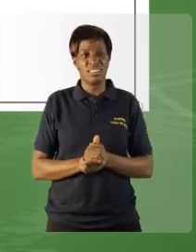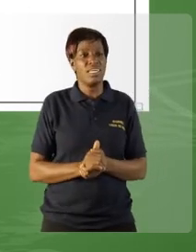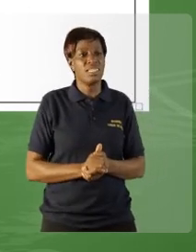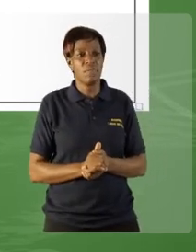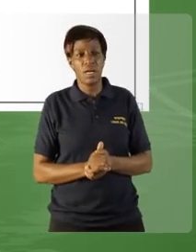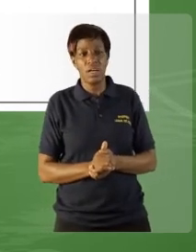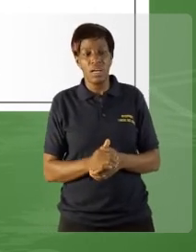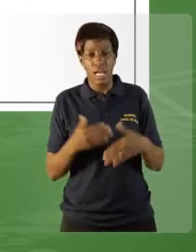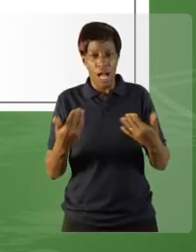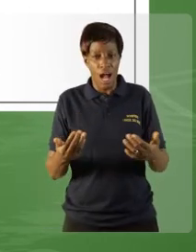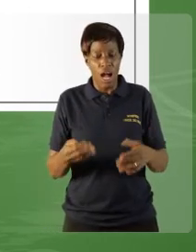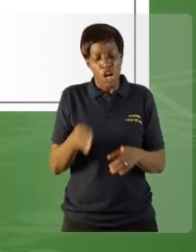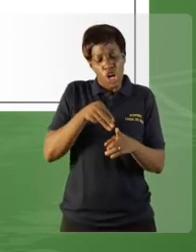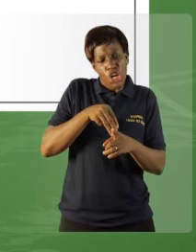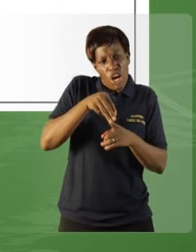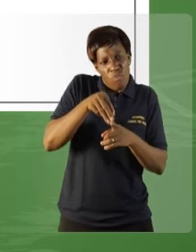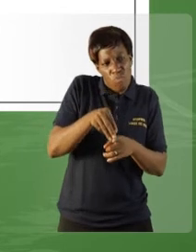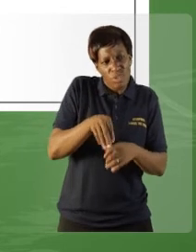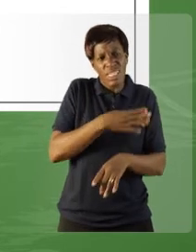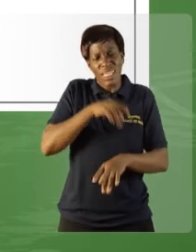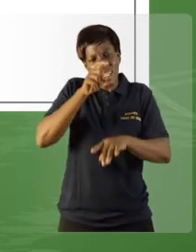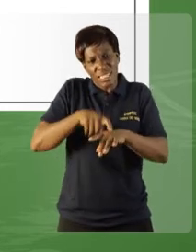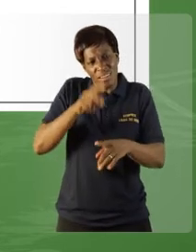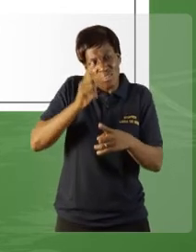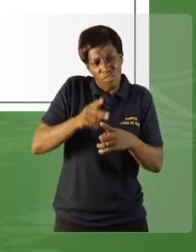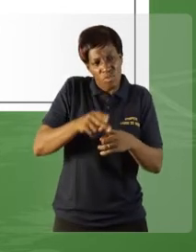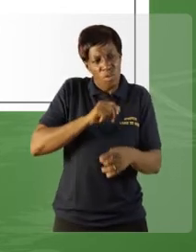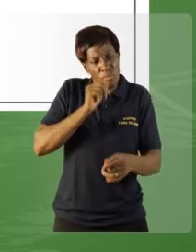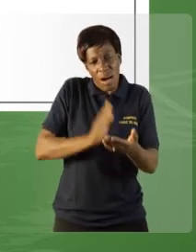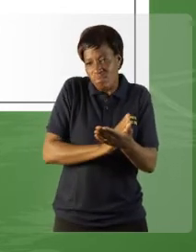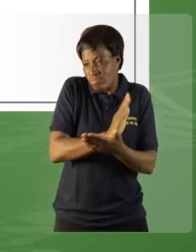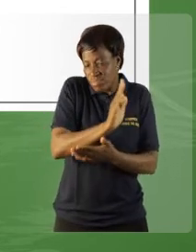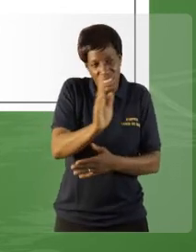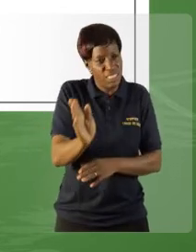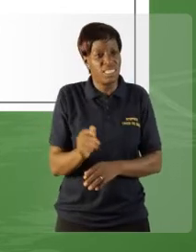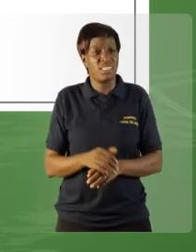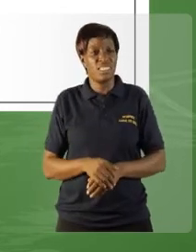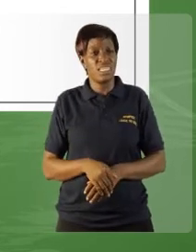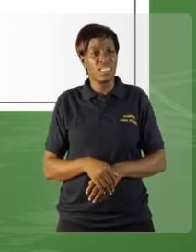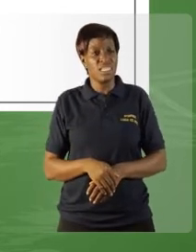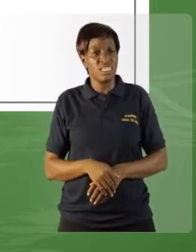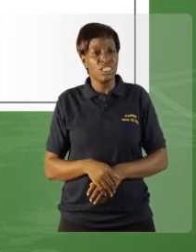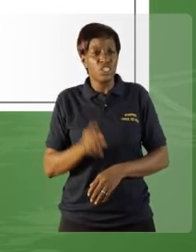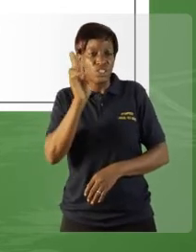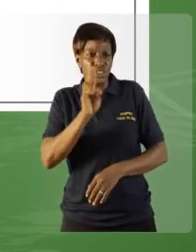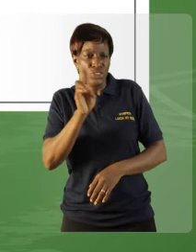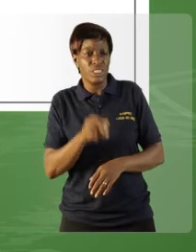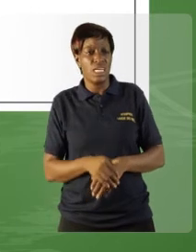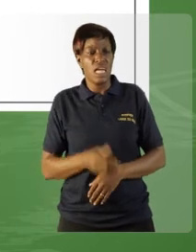fréquentes dans l'emploi des temps verbaux et des mots, la juxtaposition de phrases. Nous avons le mauvais emploi